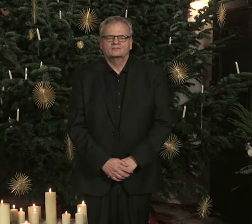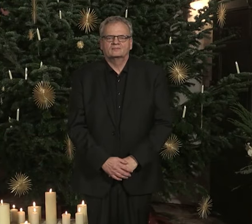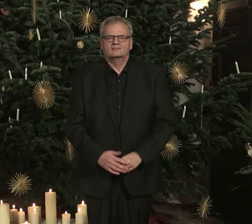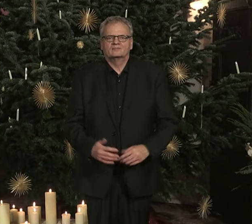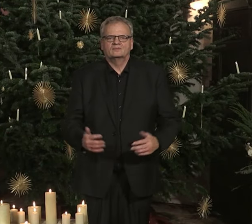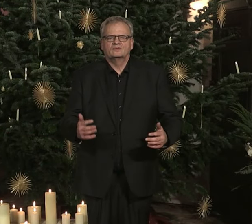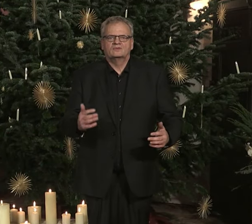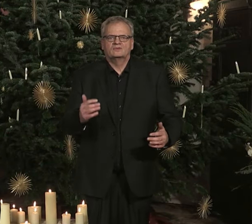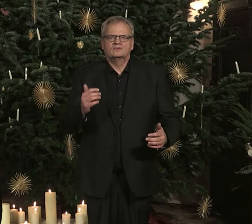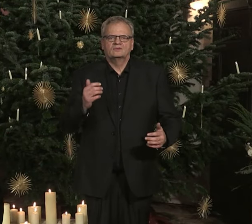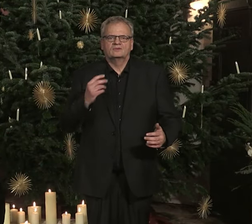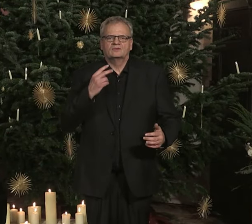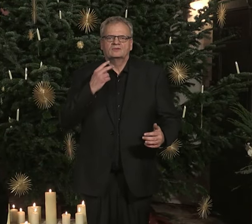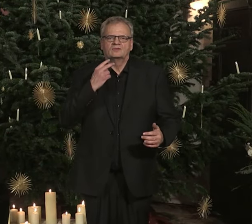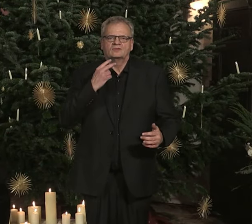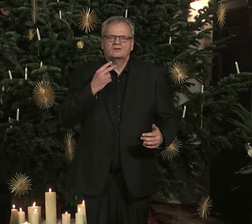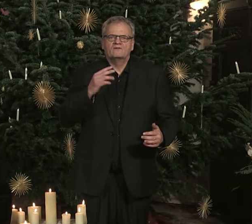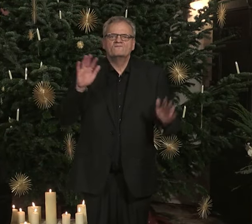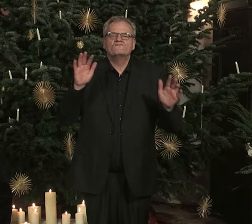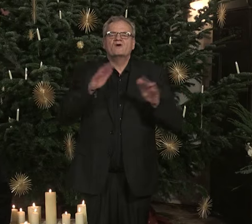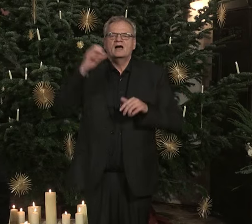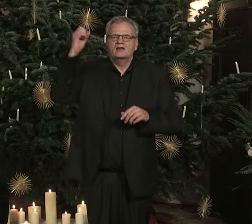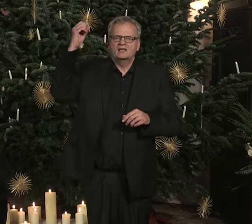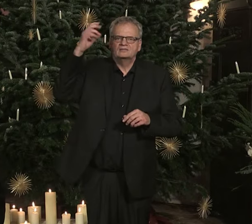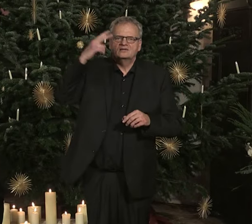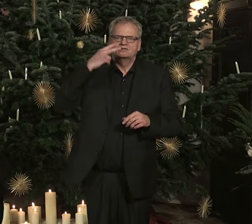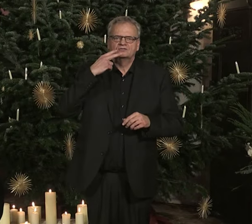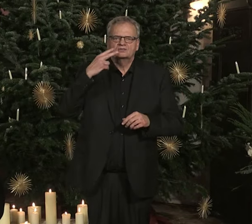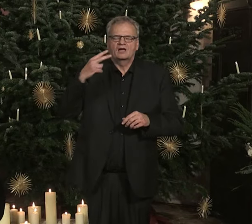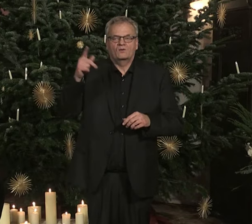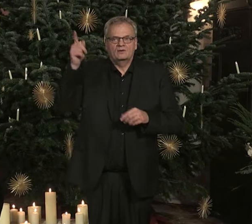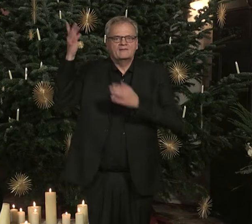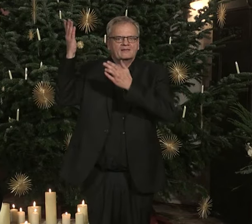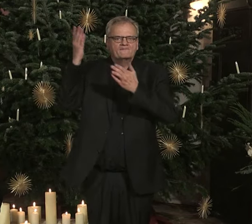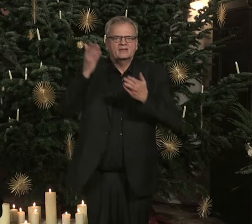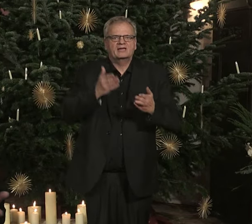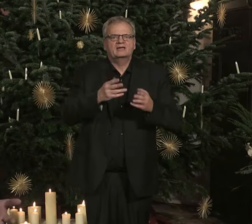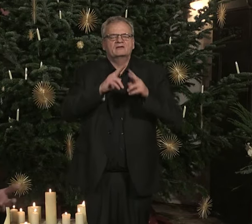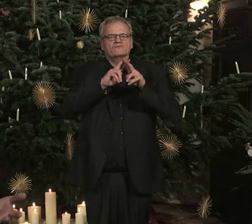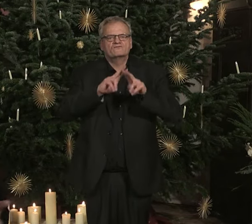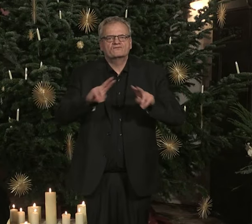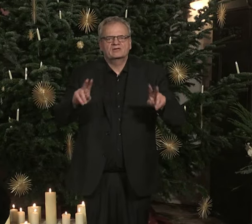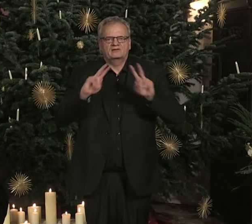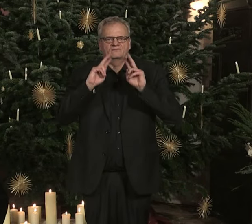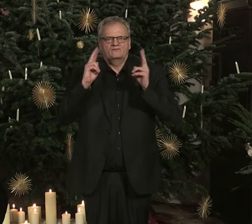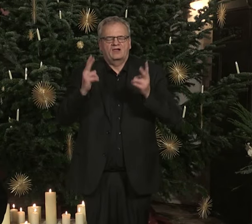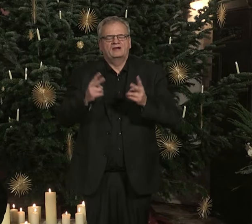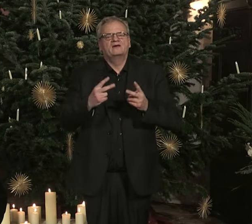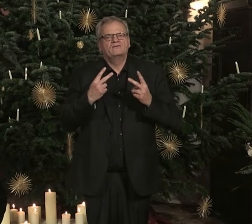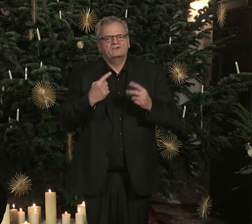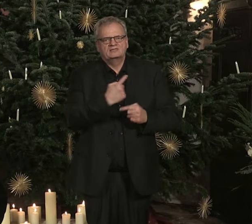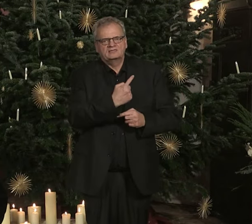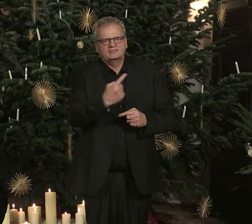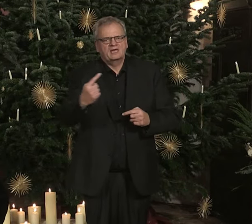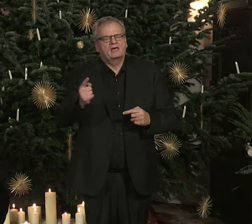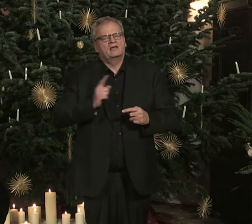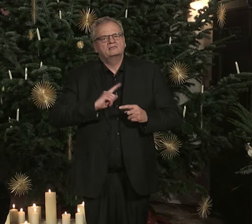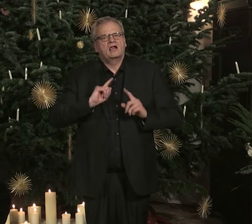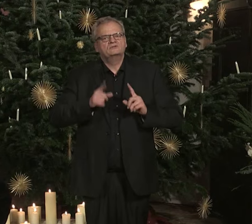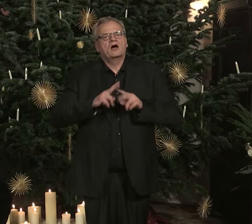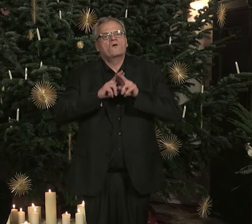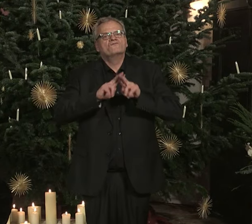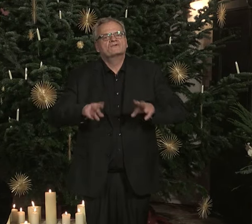Halte Ausschau nach dem Weihnachtslicht, das Frieden in die Welt bringt. Teil Frieden aus, wo immer es möglich